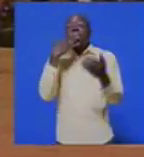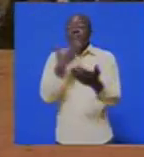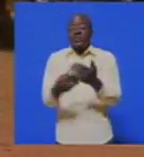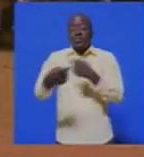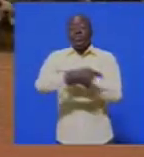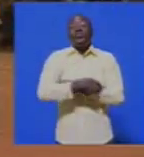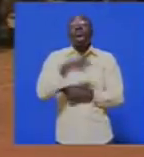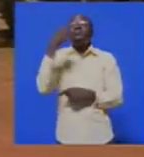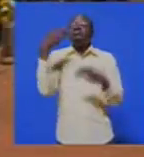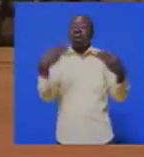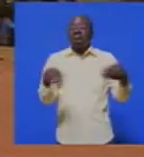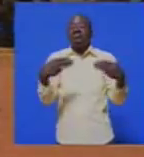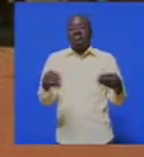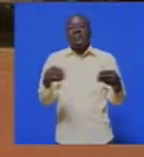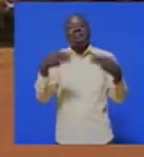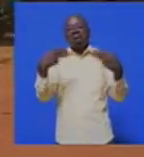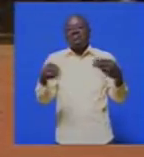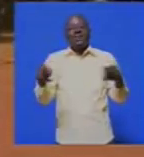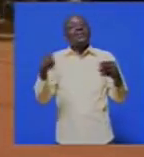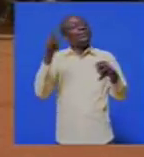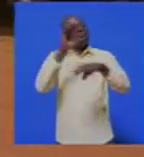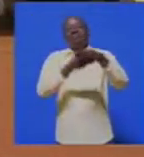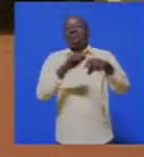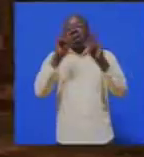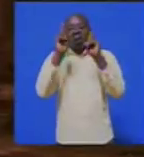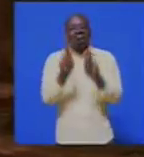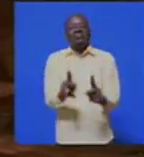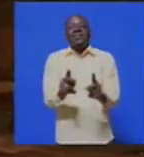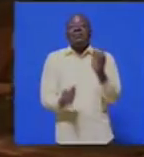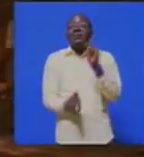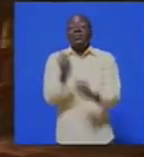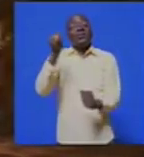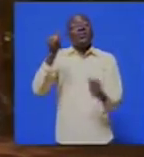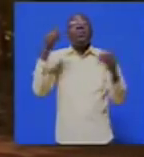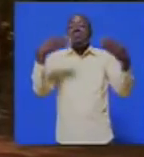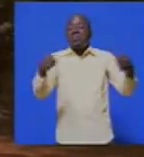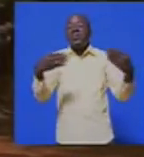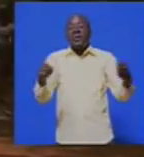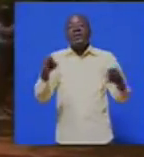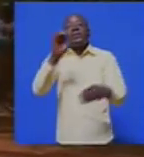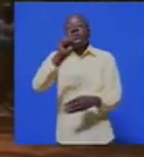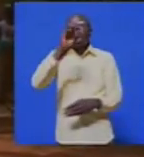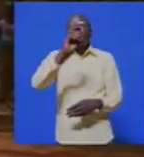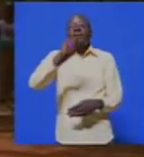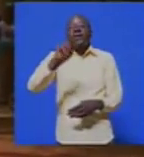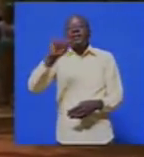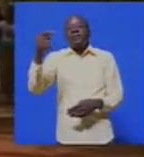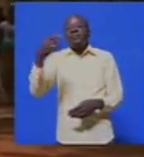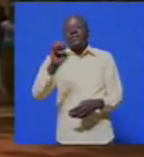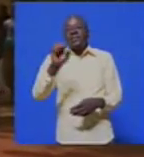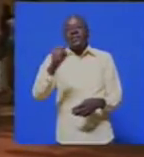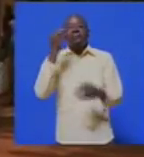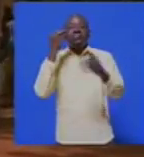marché, le marché n'attire personne. C'est plutôt cette boutique mobile de la Sonagès, l'objet de toutes